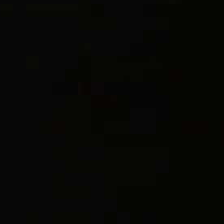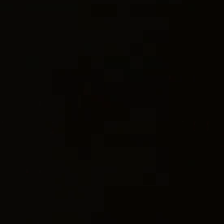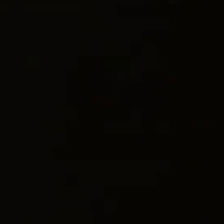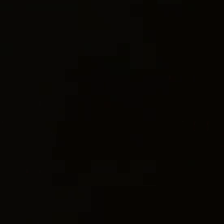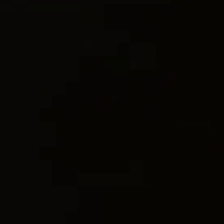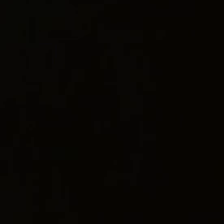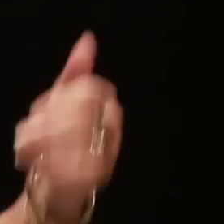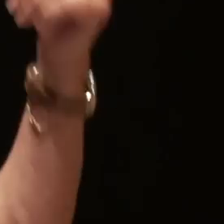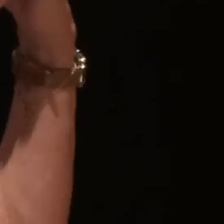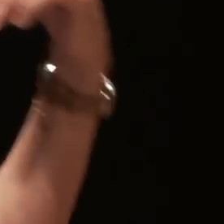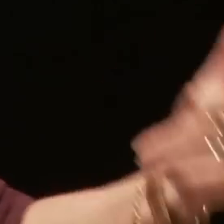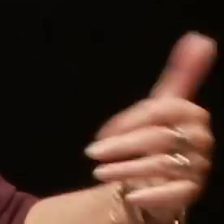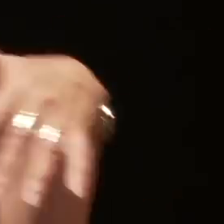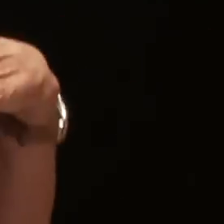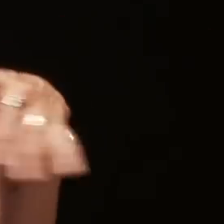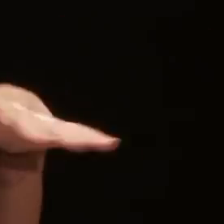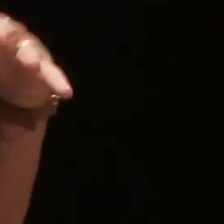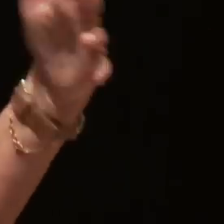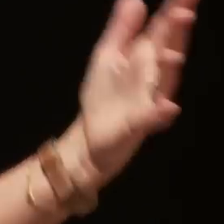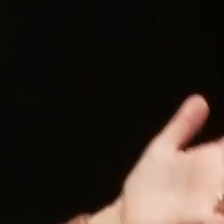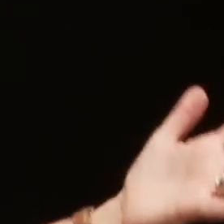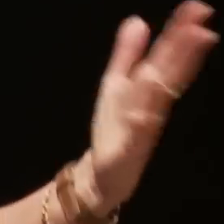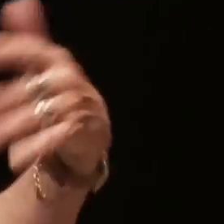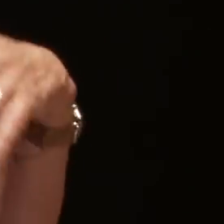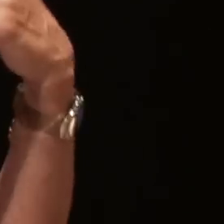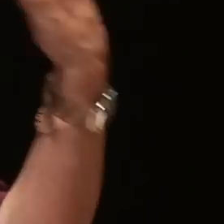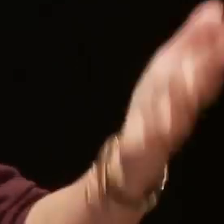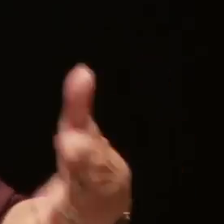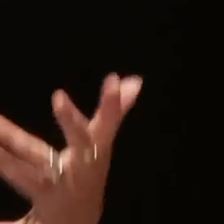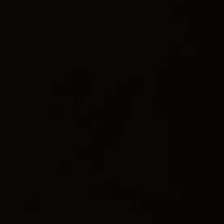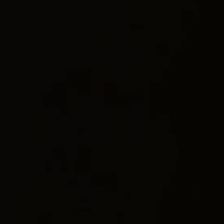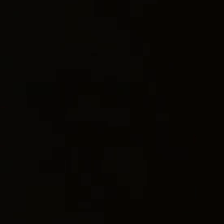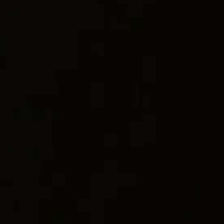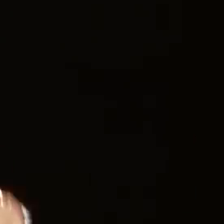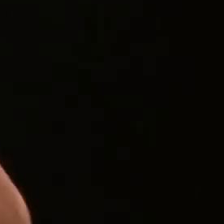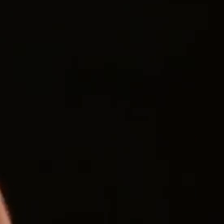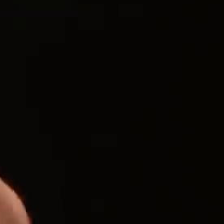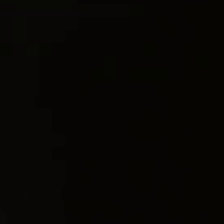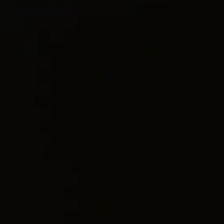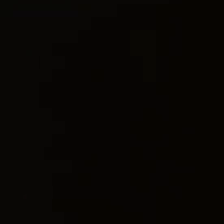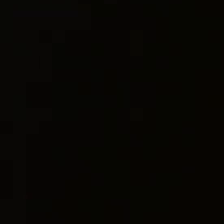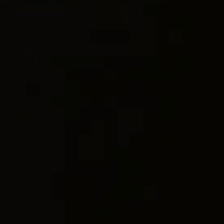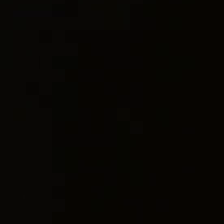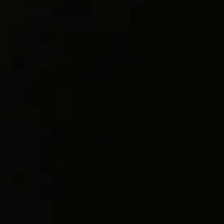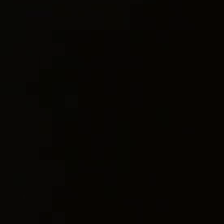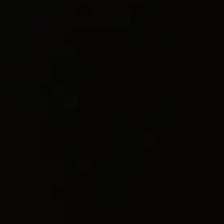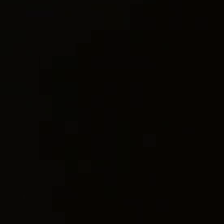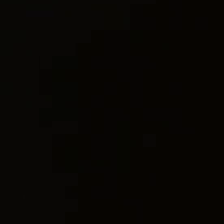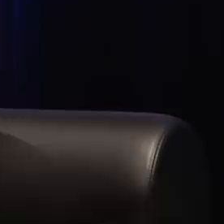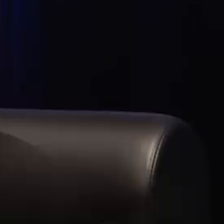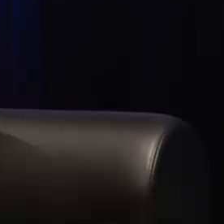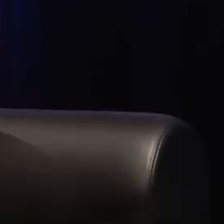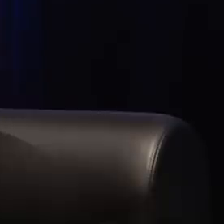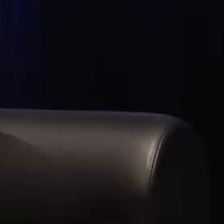à un certain niveau. Ça veut dire beaucoup d'entraînement, peut-être du surentraînement, il faut parler de tout ça. On en parlera avec vous tout à l'heure,